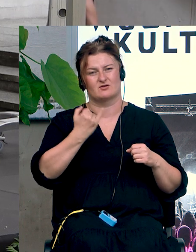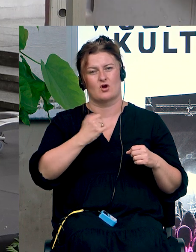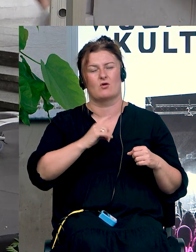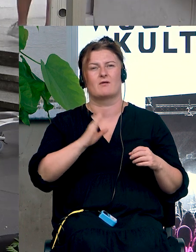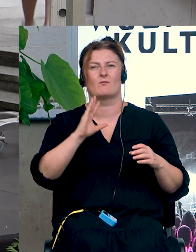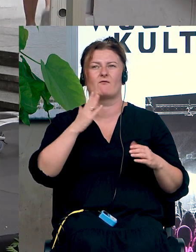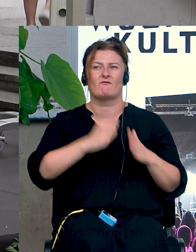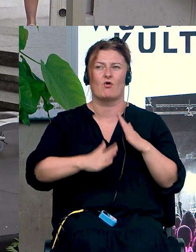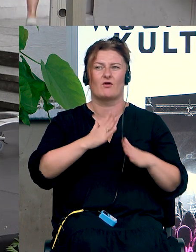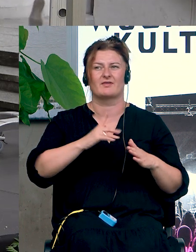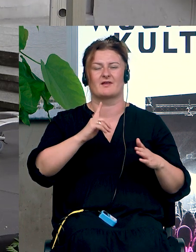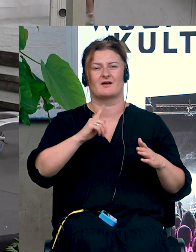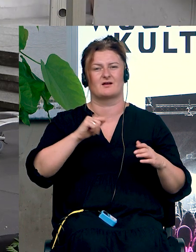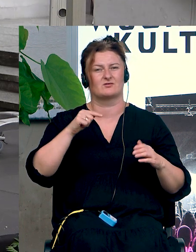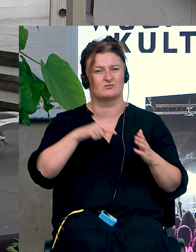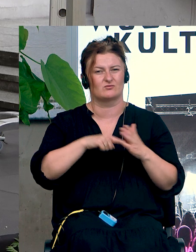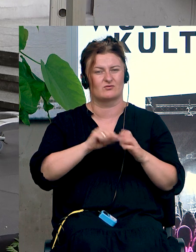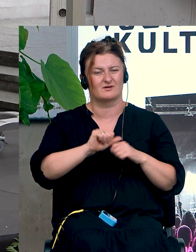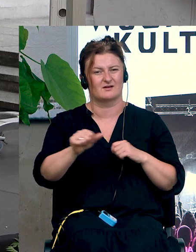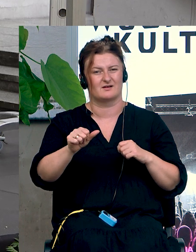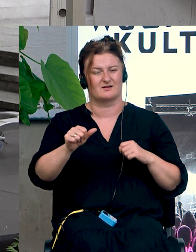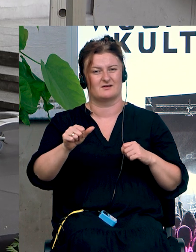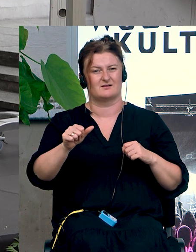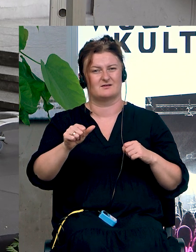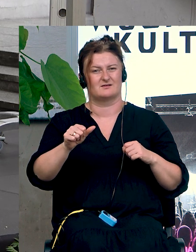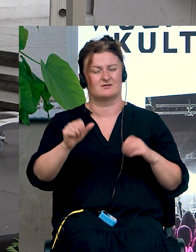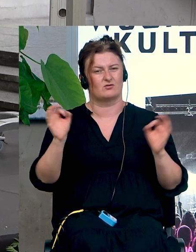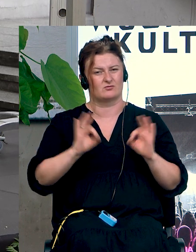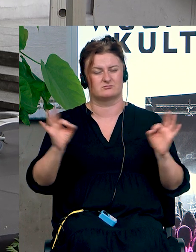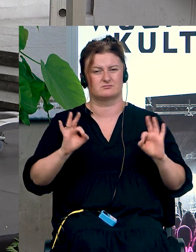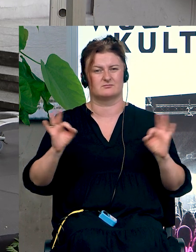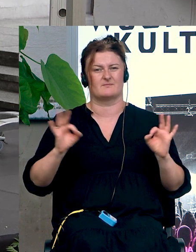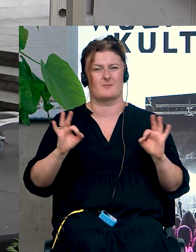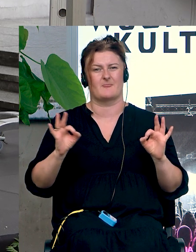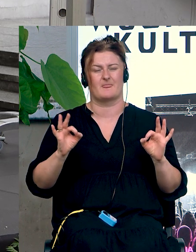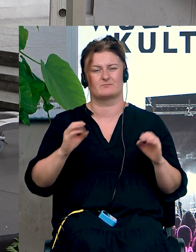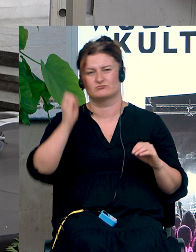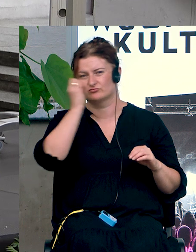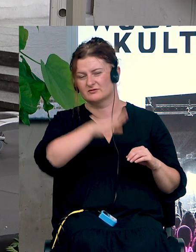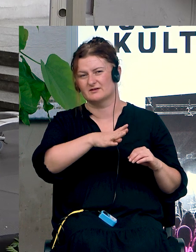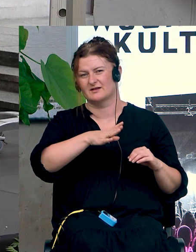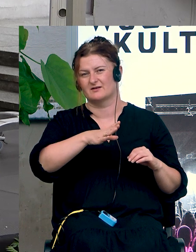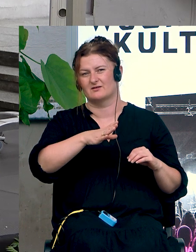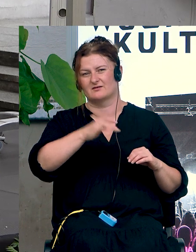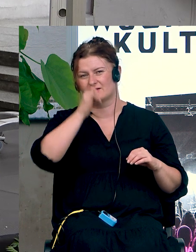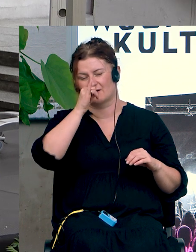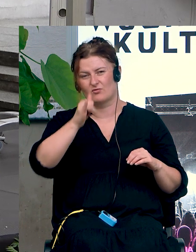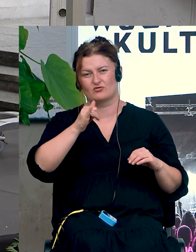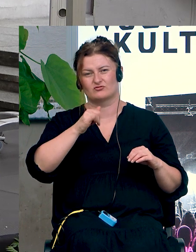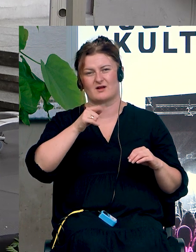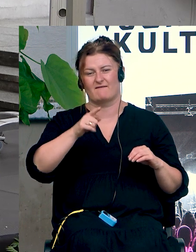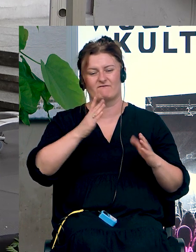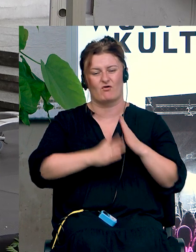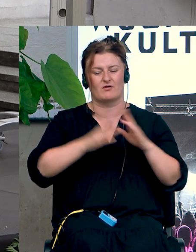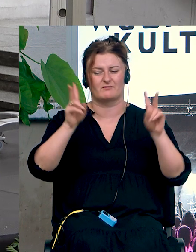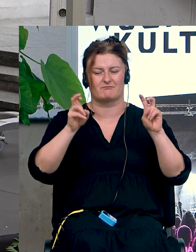першу чергу, страшно і огидно, і неможливо. І не потрібно її романтизувати, тому що це дуже популістська історія, яка є кроком